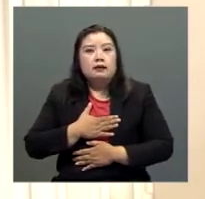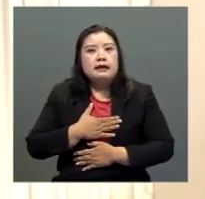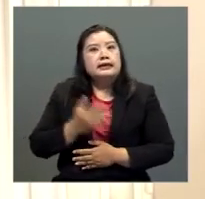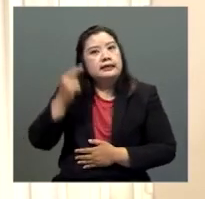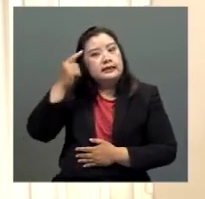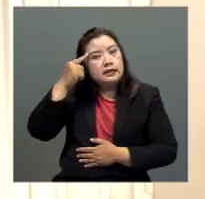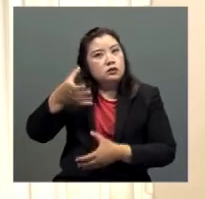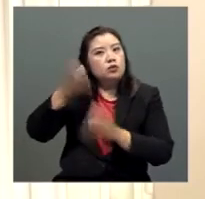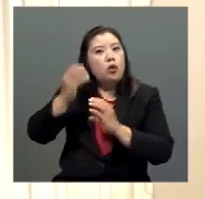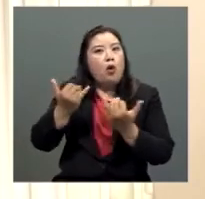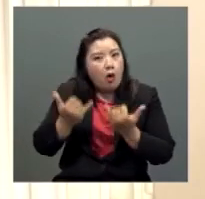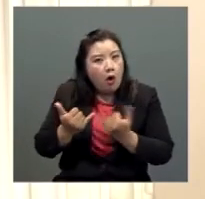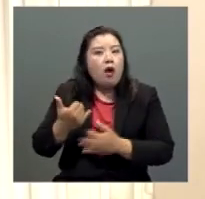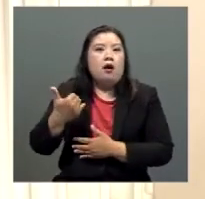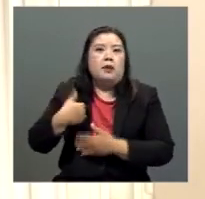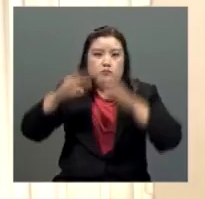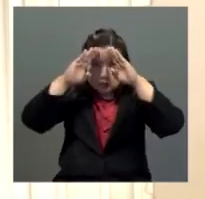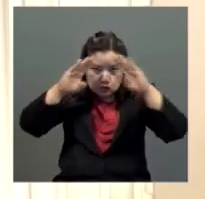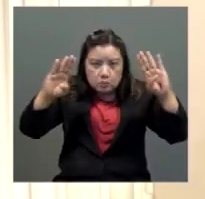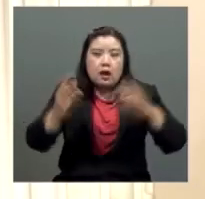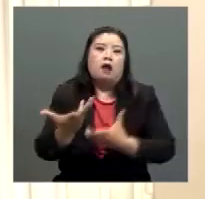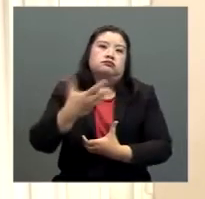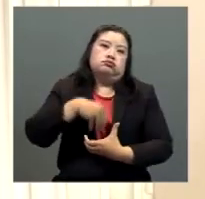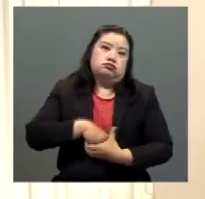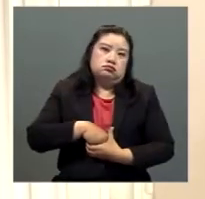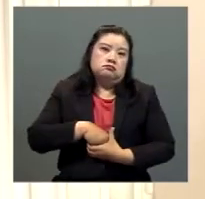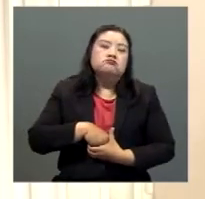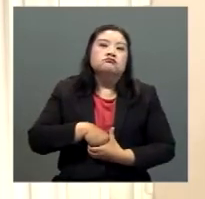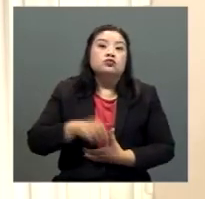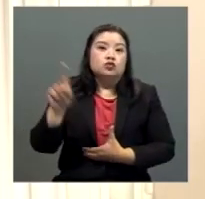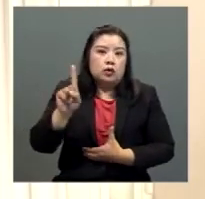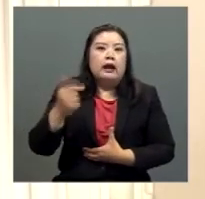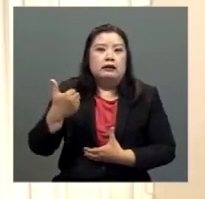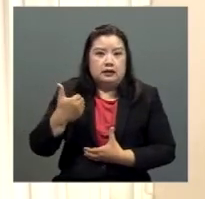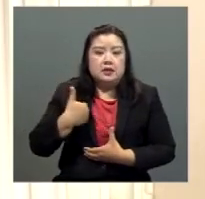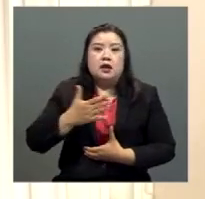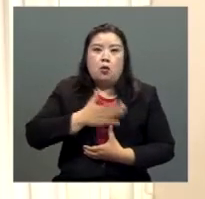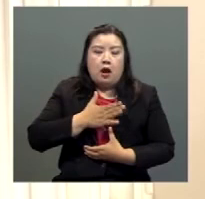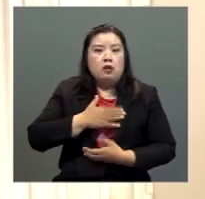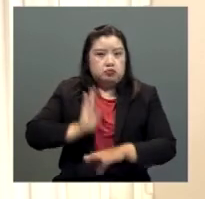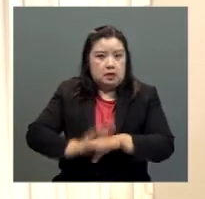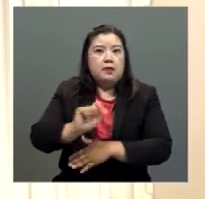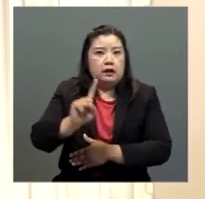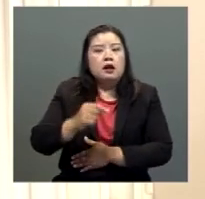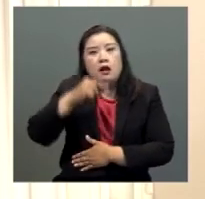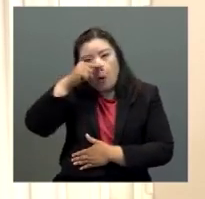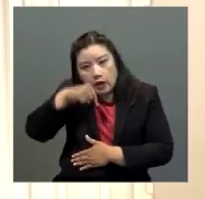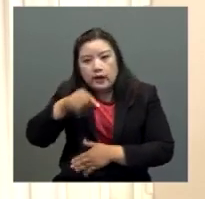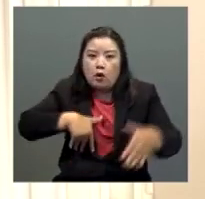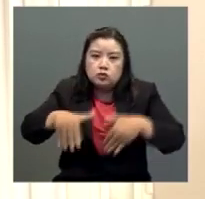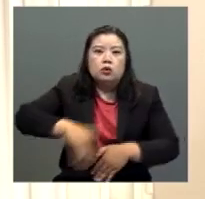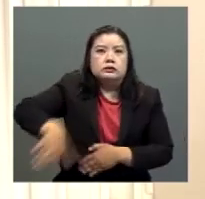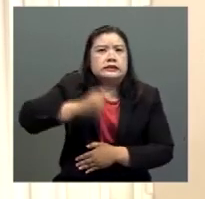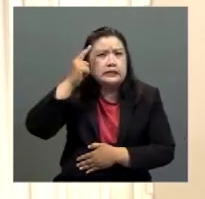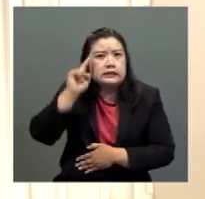าที่เราได้อะไรที่ยิ่งใหญ่กลับคืนมาด้วยนั่นคือเราได้ค้นพบตัวตนที่แท้จริงของคนไทยอีกครั้ง